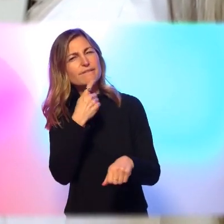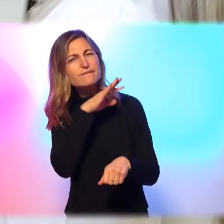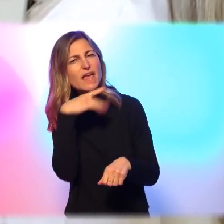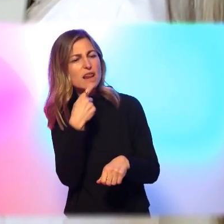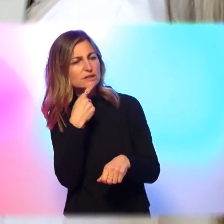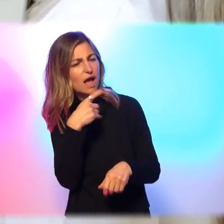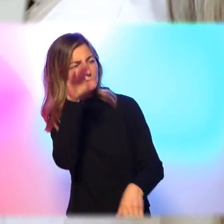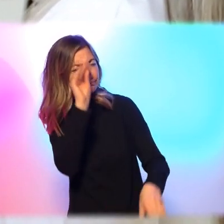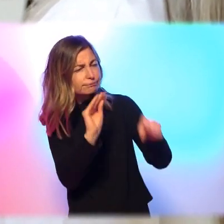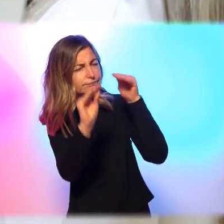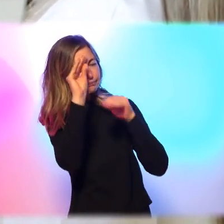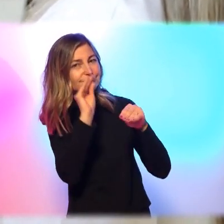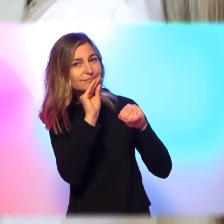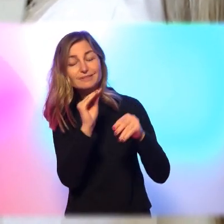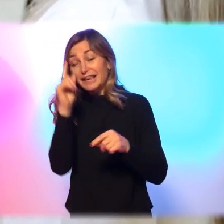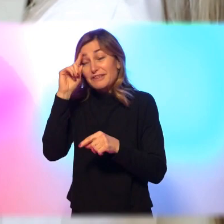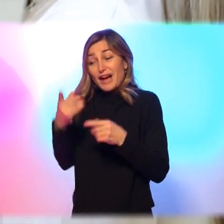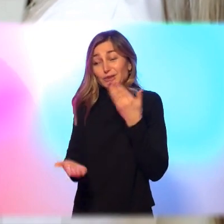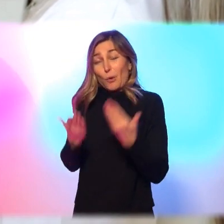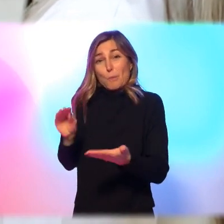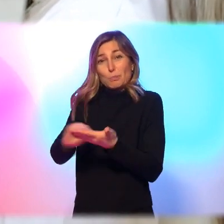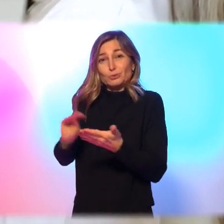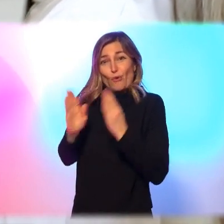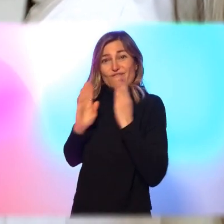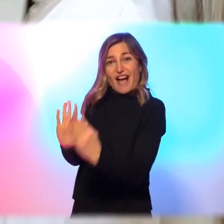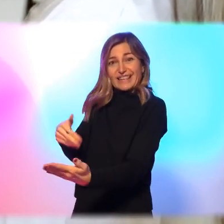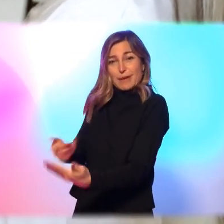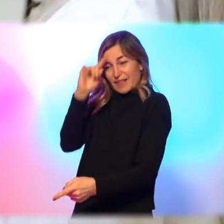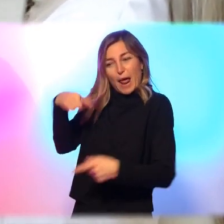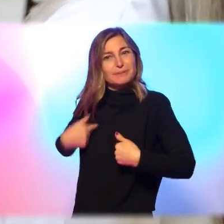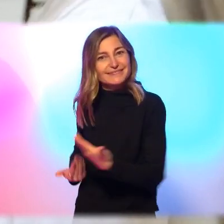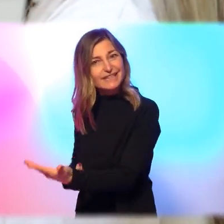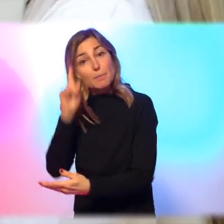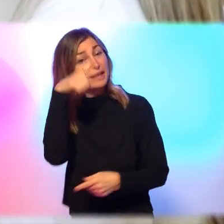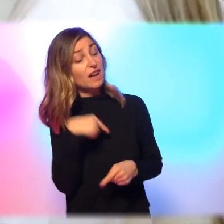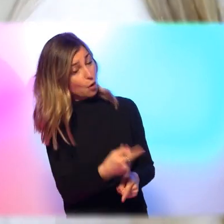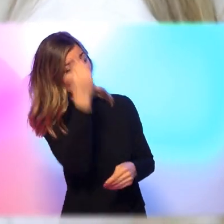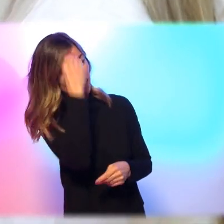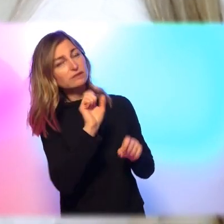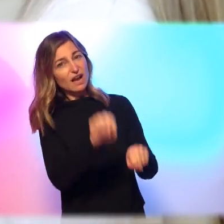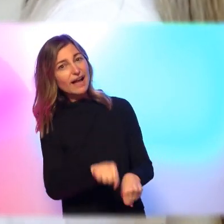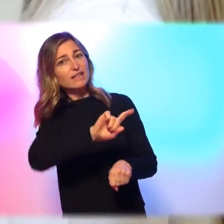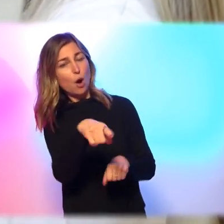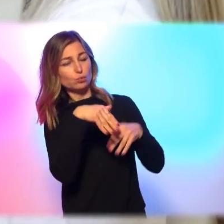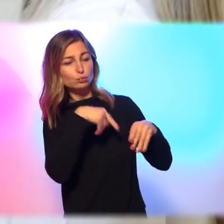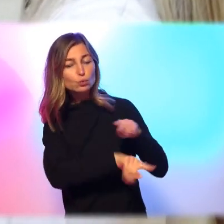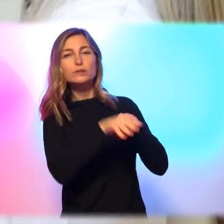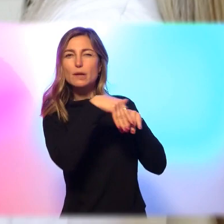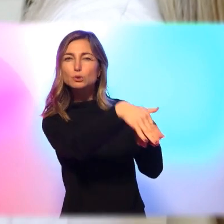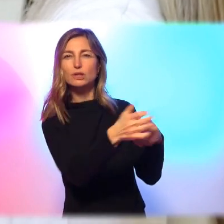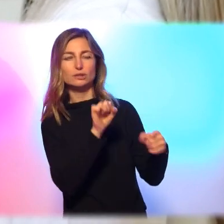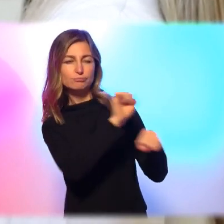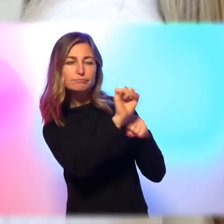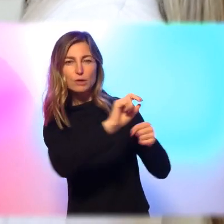viele Dinge erfahren. Ich weiß nicht, ob das schon Schulfach ist. Ja, so. Also insofern, sage ich mal, lernen tut man auch